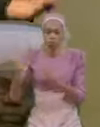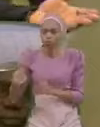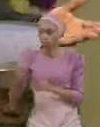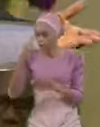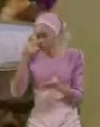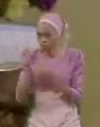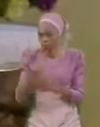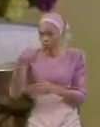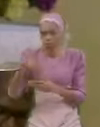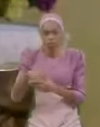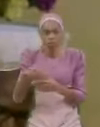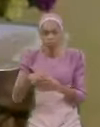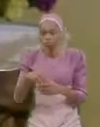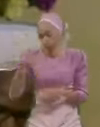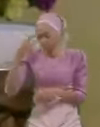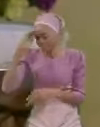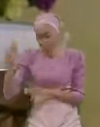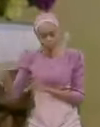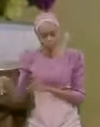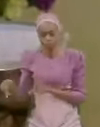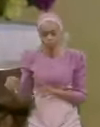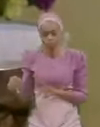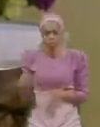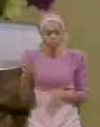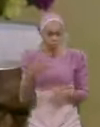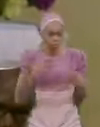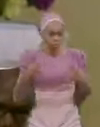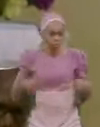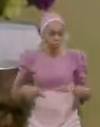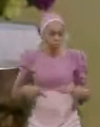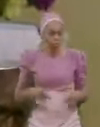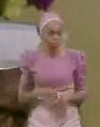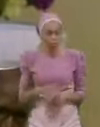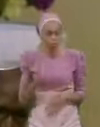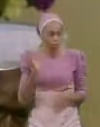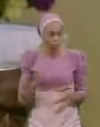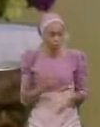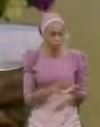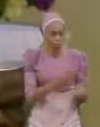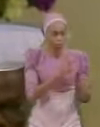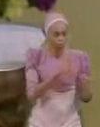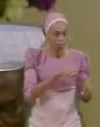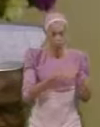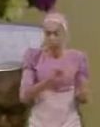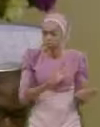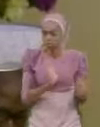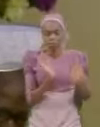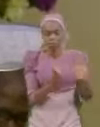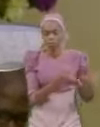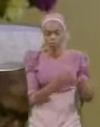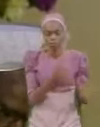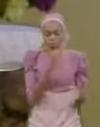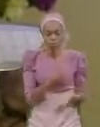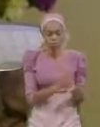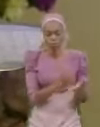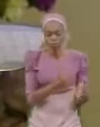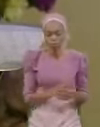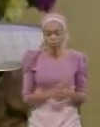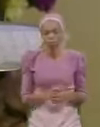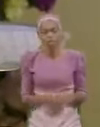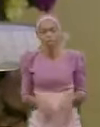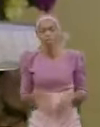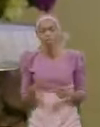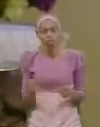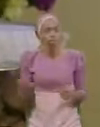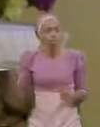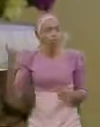l'homme le sacrificateur mais il a passé outre le lévite pouvait il est passé outre Dieu a une manière